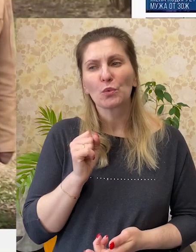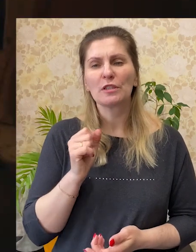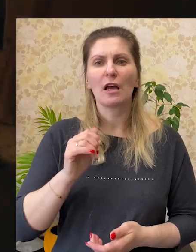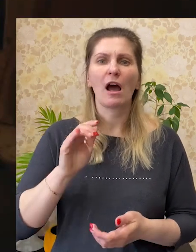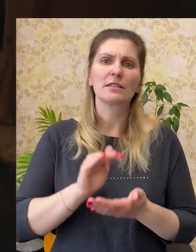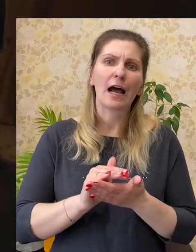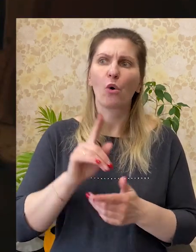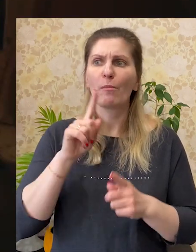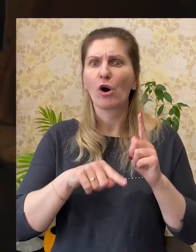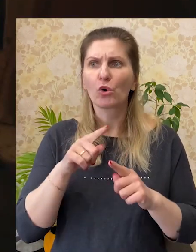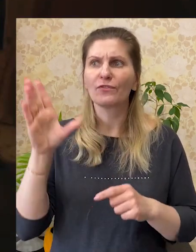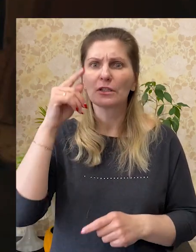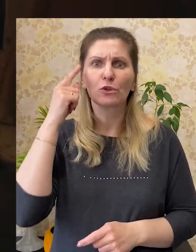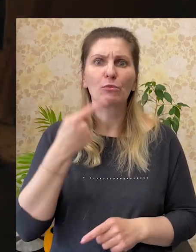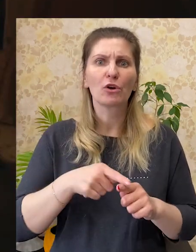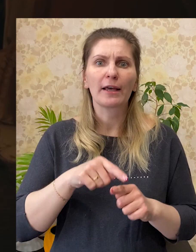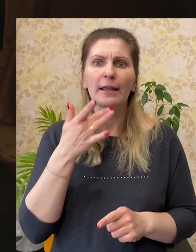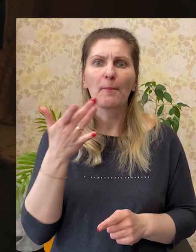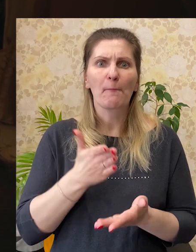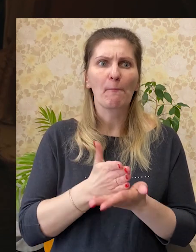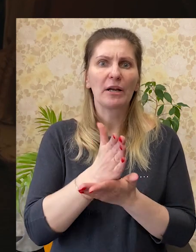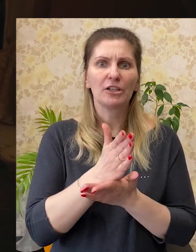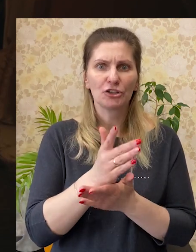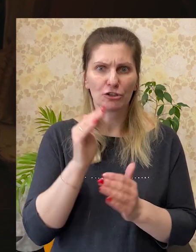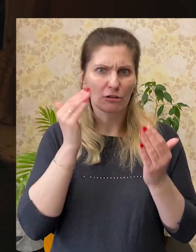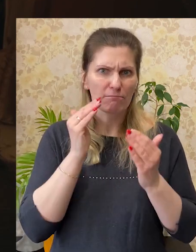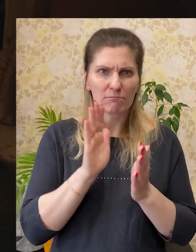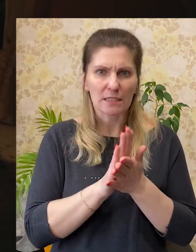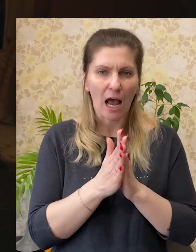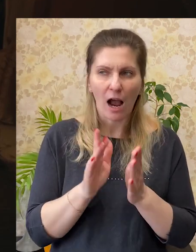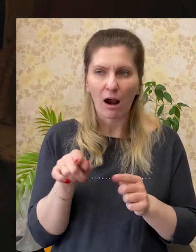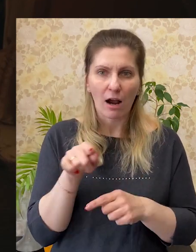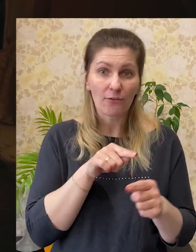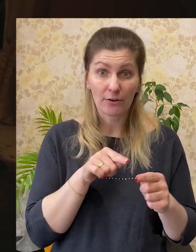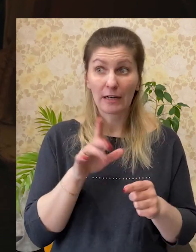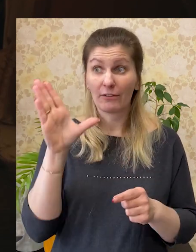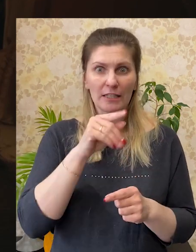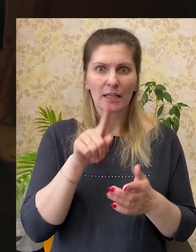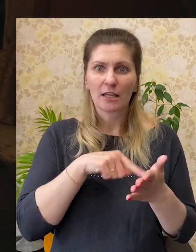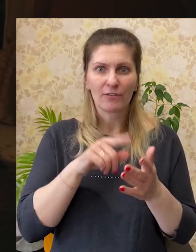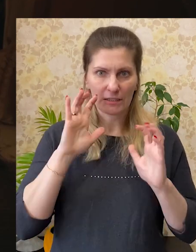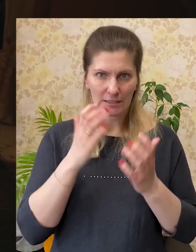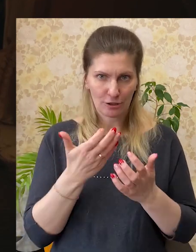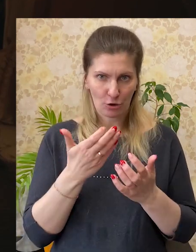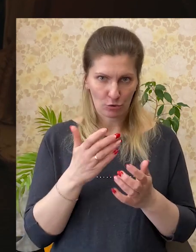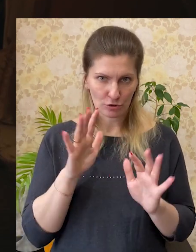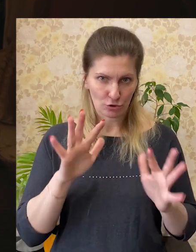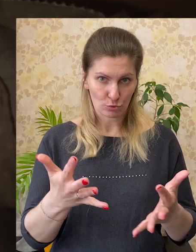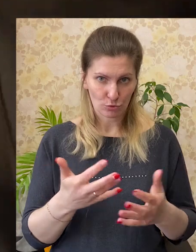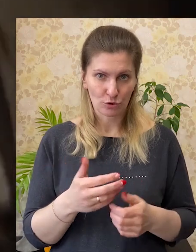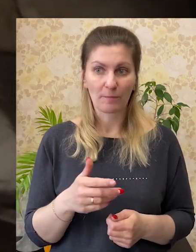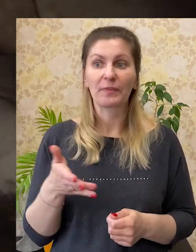родственники вообще считают, что это или там какой-то политический заговор, или, ну, то есть никто не верит в серьезность того, что происходит. Давайте